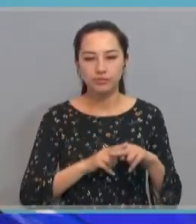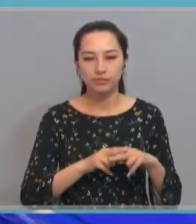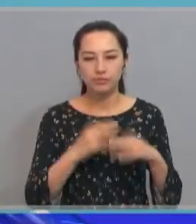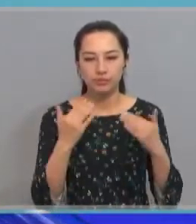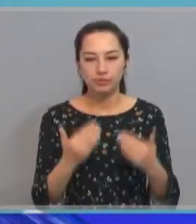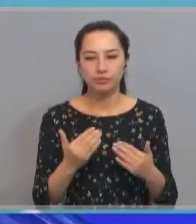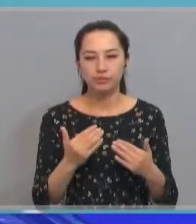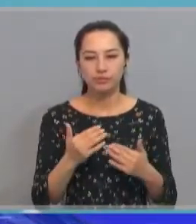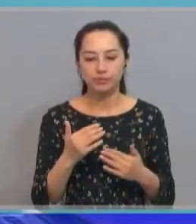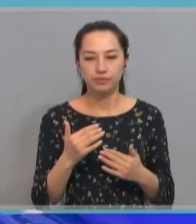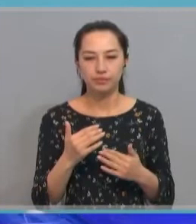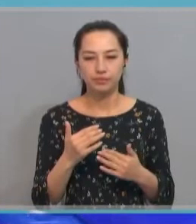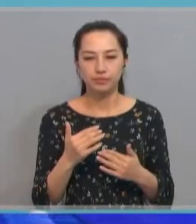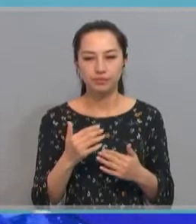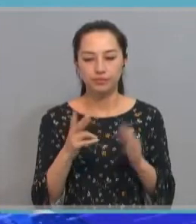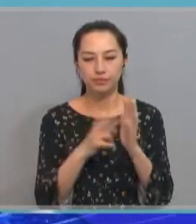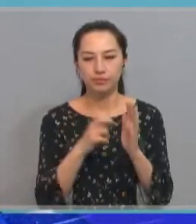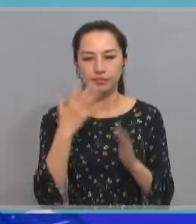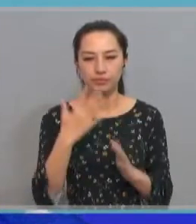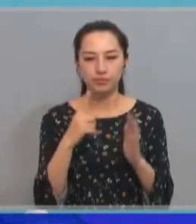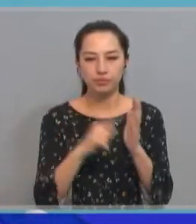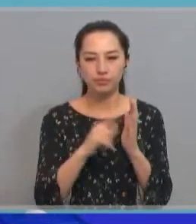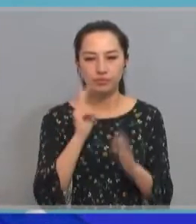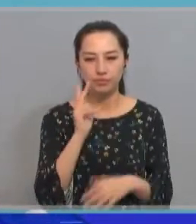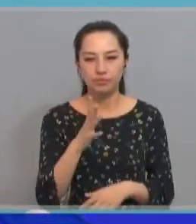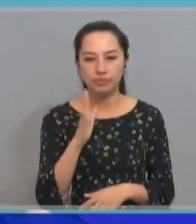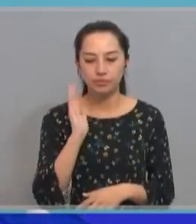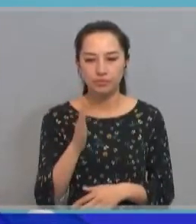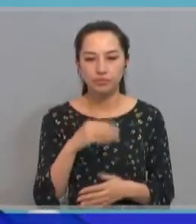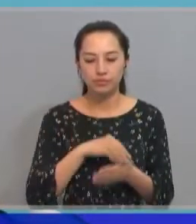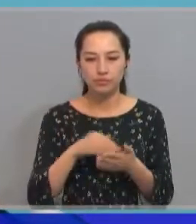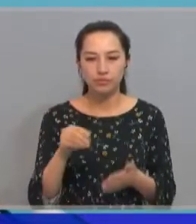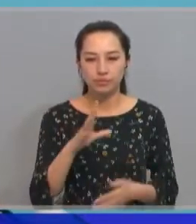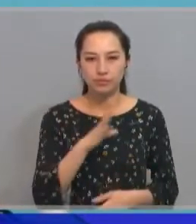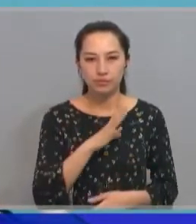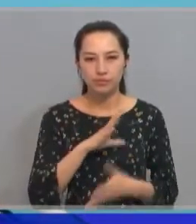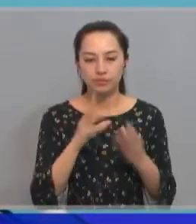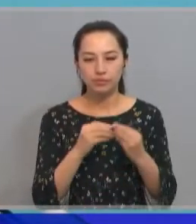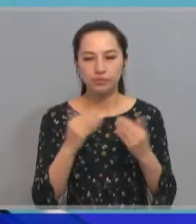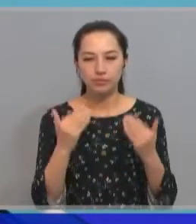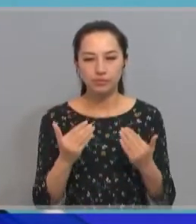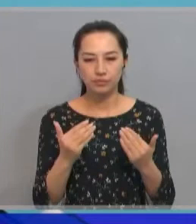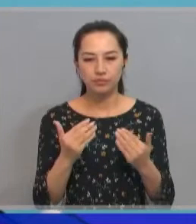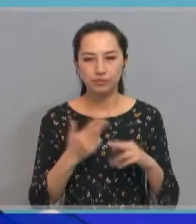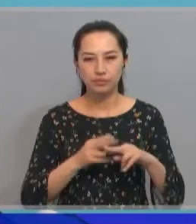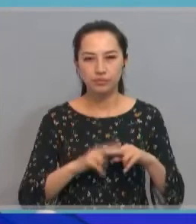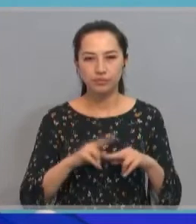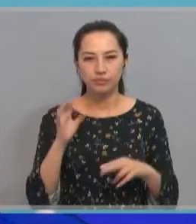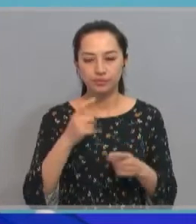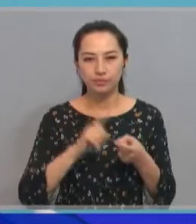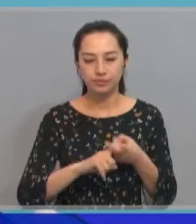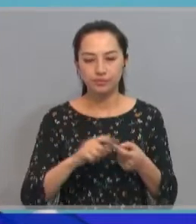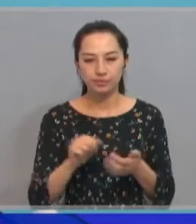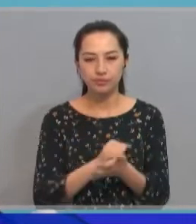біз бюджет есебінен 857 пәтер тағы сатып алдық. Оның қазір бүгін таңда тиісті